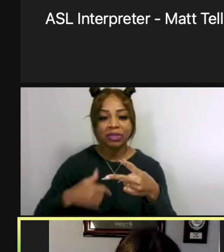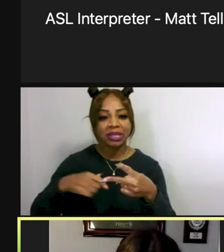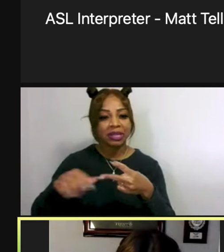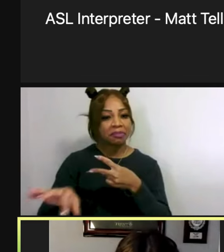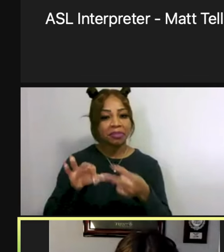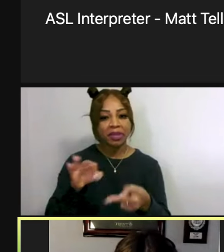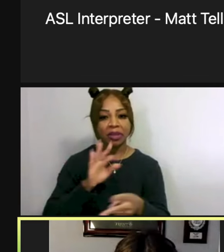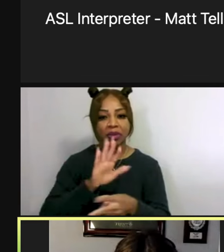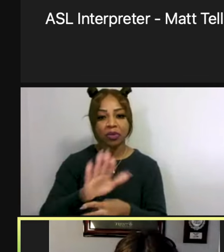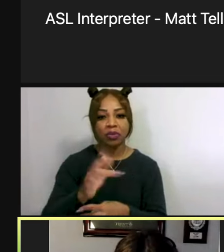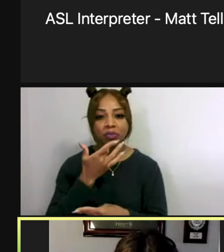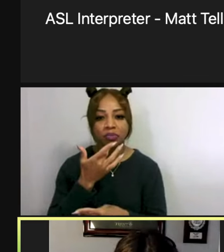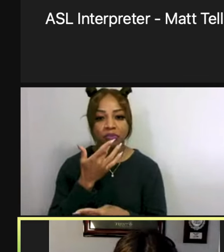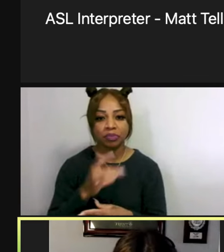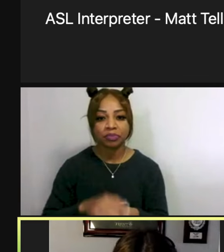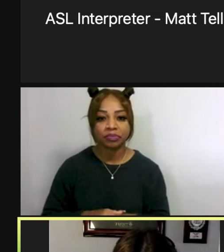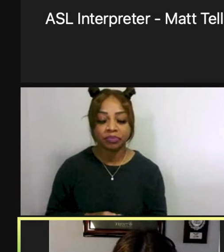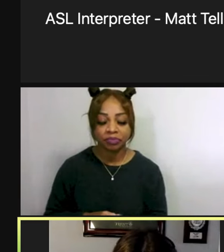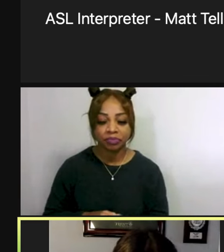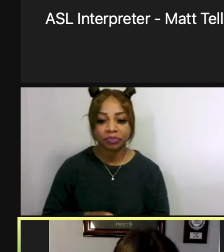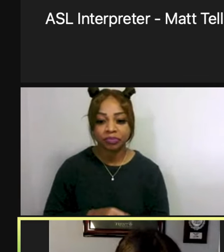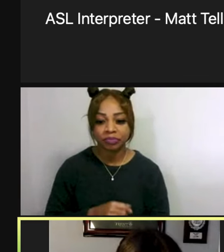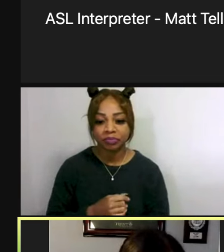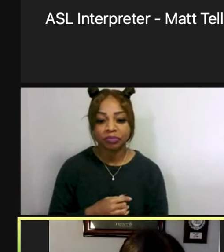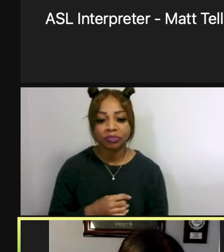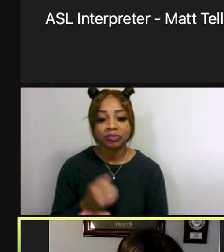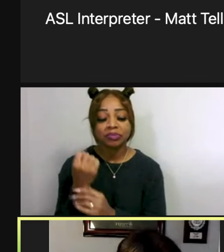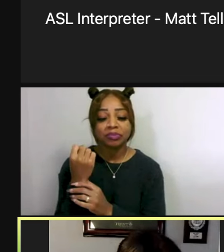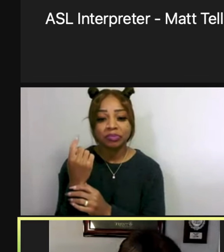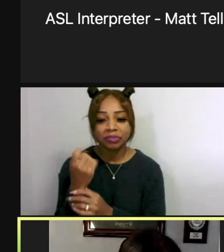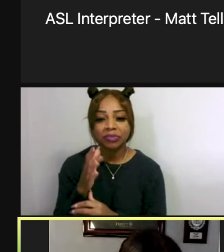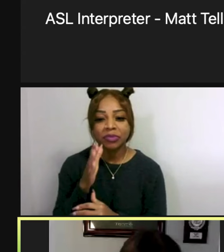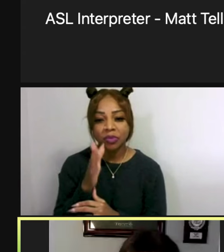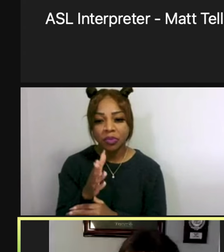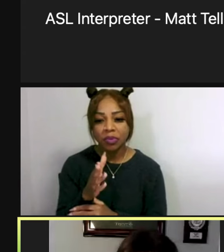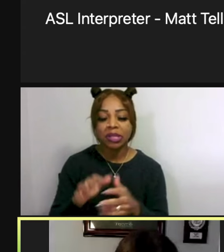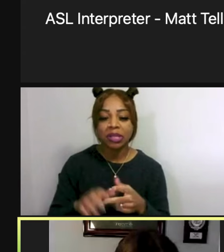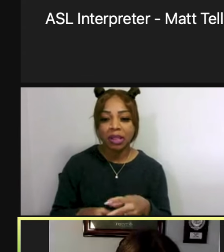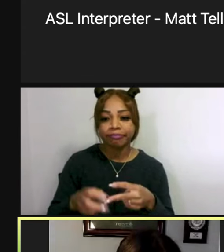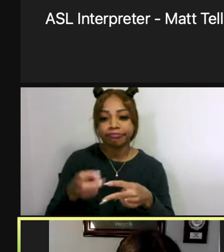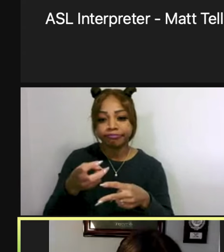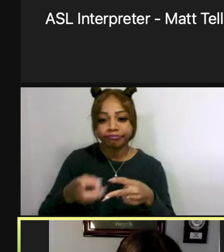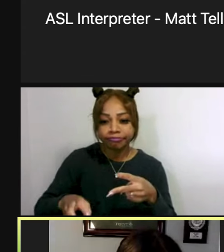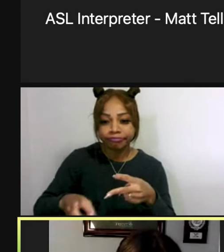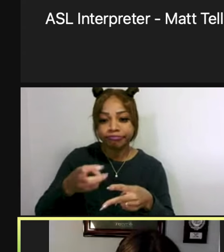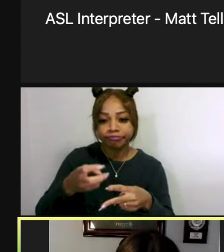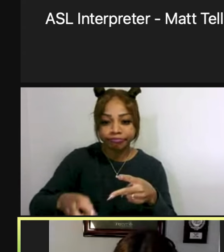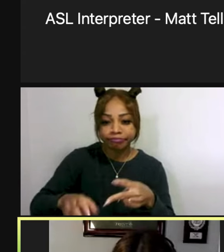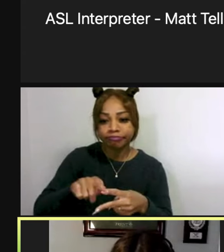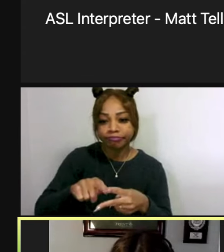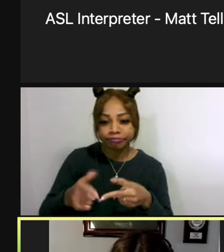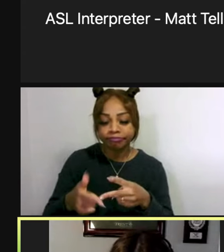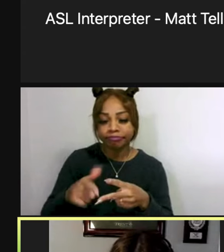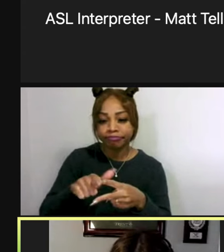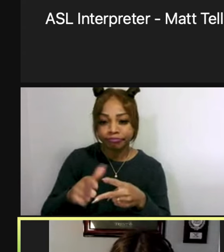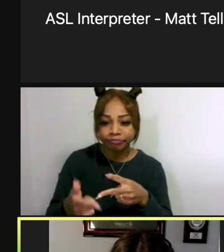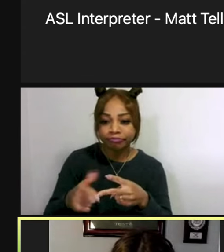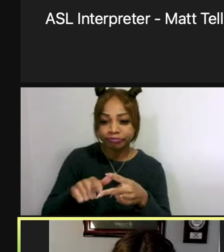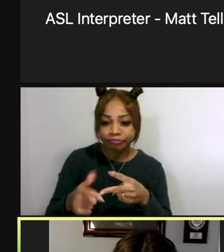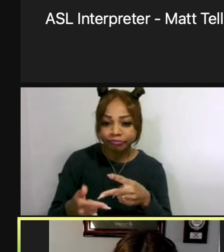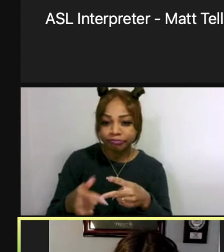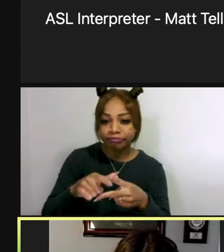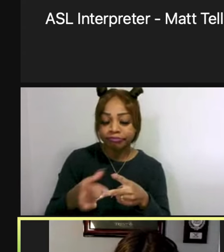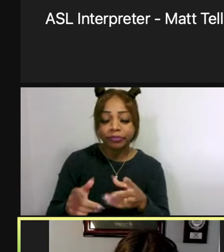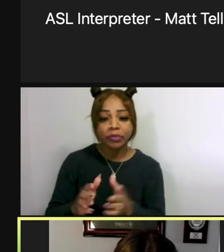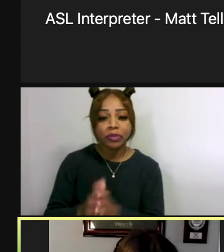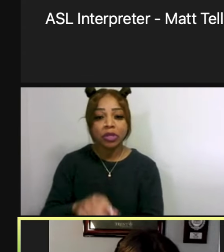'anglais. Vous allez sélectionner la langue qui vous convient le mieux. Veuillez noter que nous allons passer de l'anglais